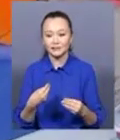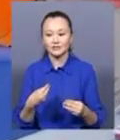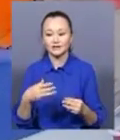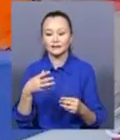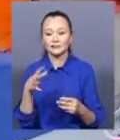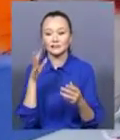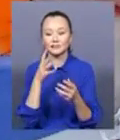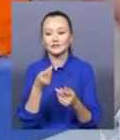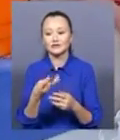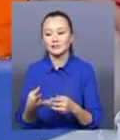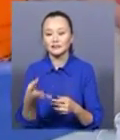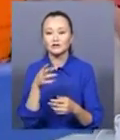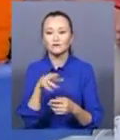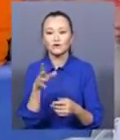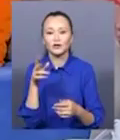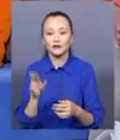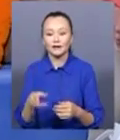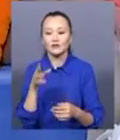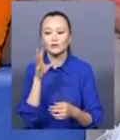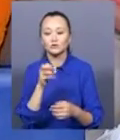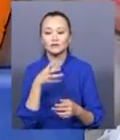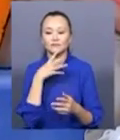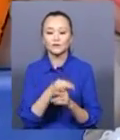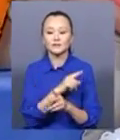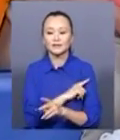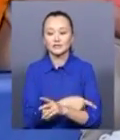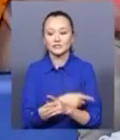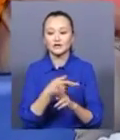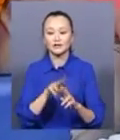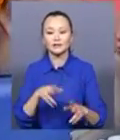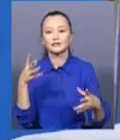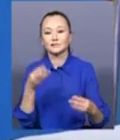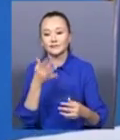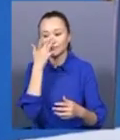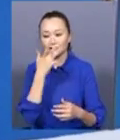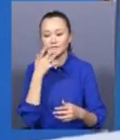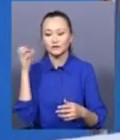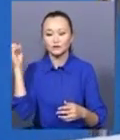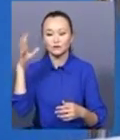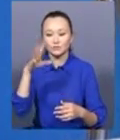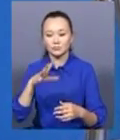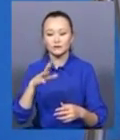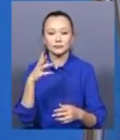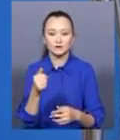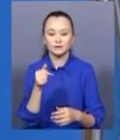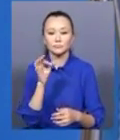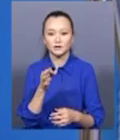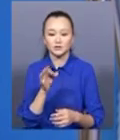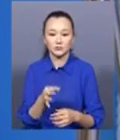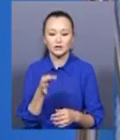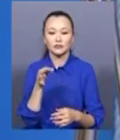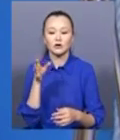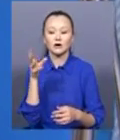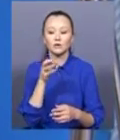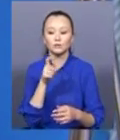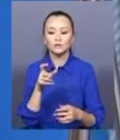день несколько двоякий. Он имеет свою силу определенную. Это же день летнего солнцестояния. Совершенно верно, да. Вот. И говорят,